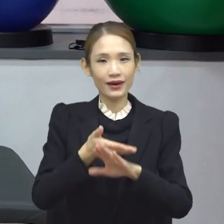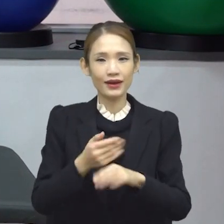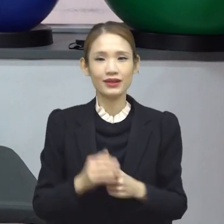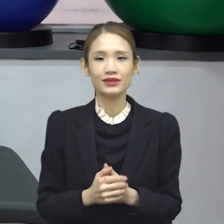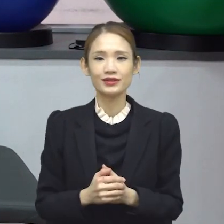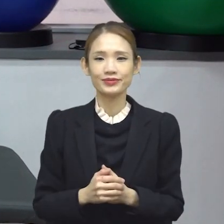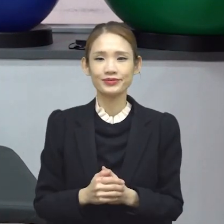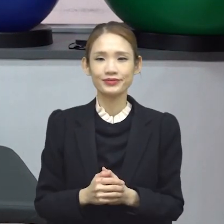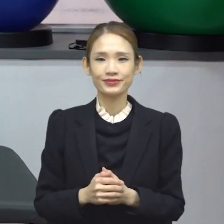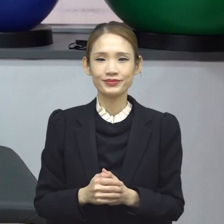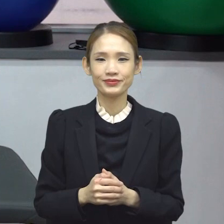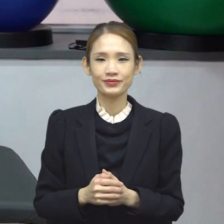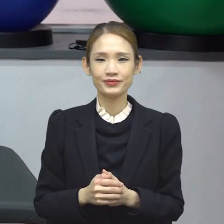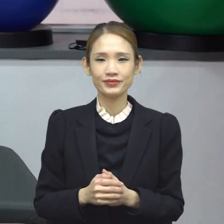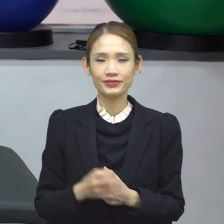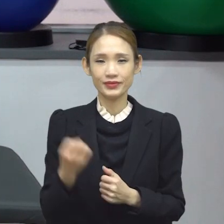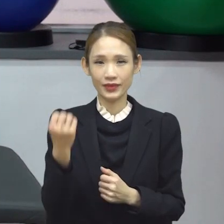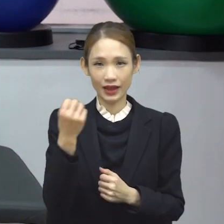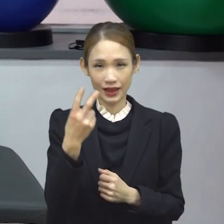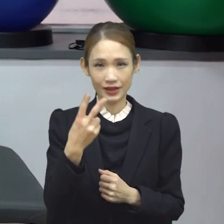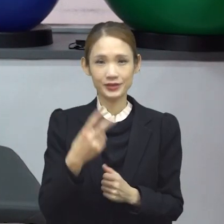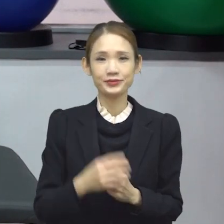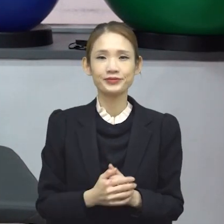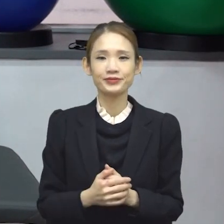반대에서 뽑고 다시